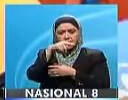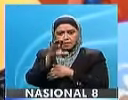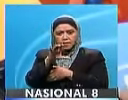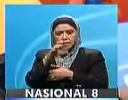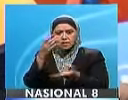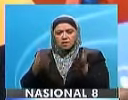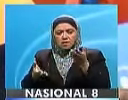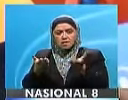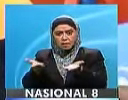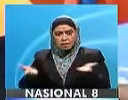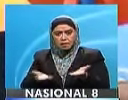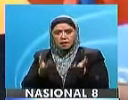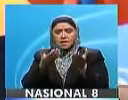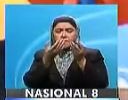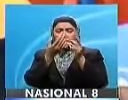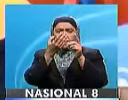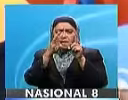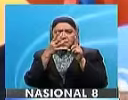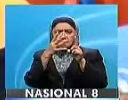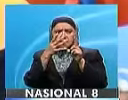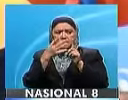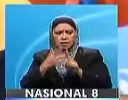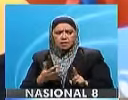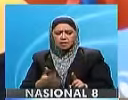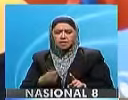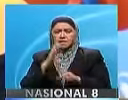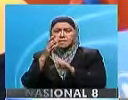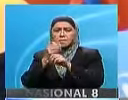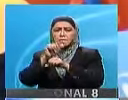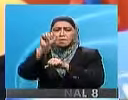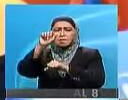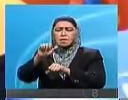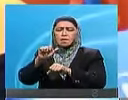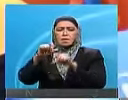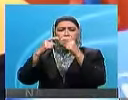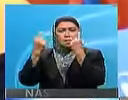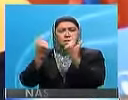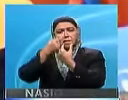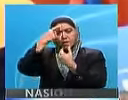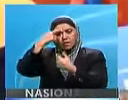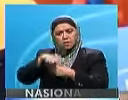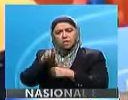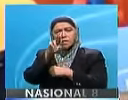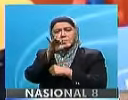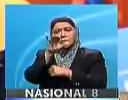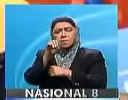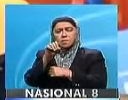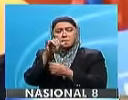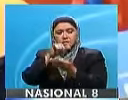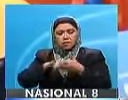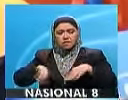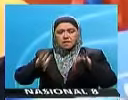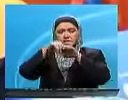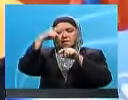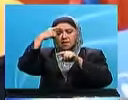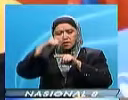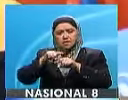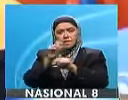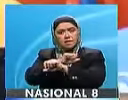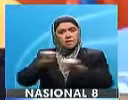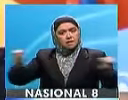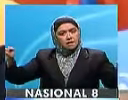15 budak saya dapat A kategori untuk Rio. Itu yang penting untuk saya, perjalanan saya ke Rio. So budak